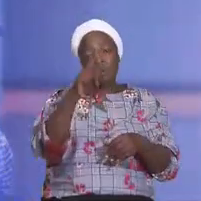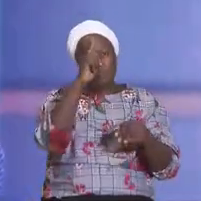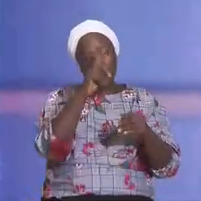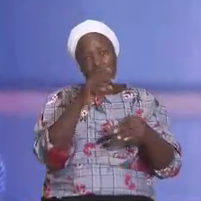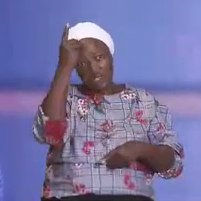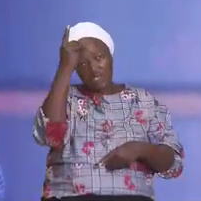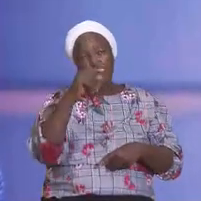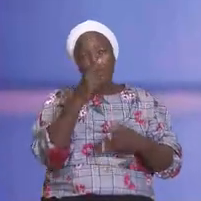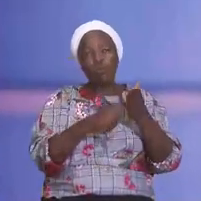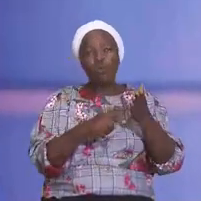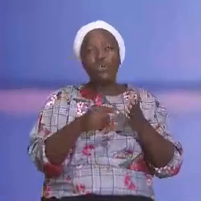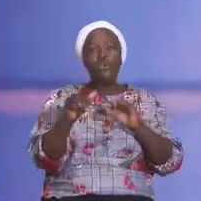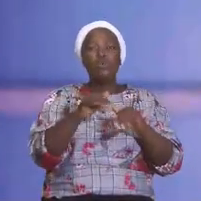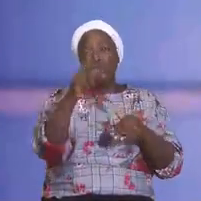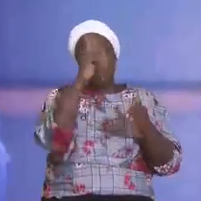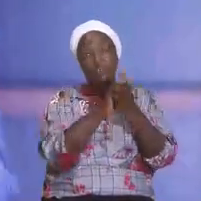soir?